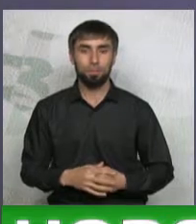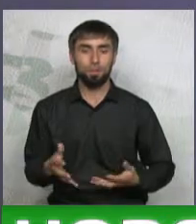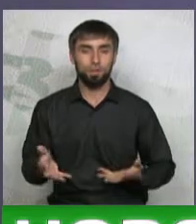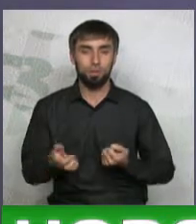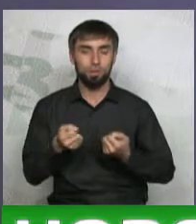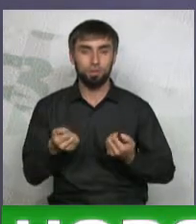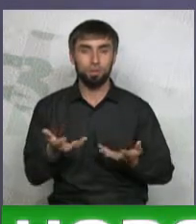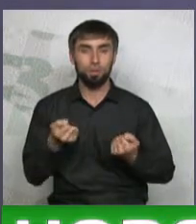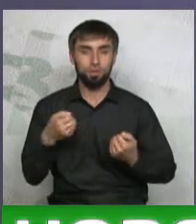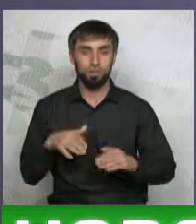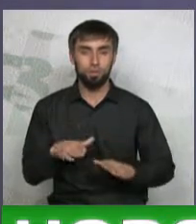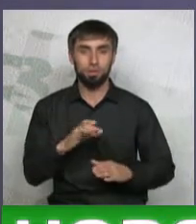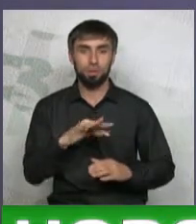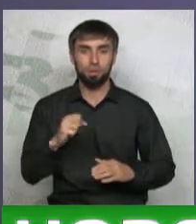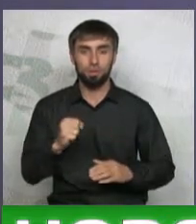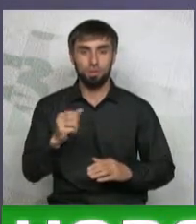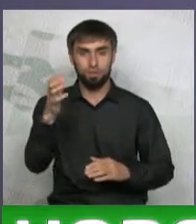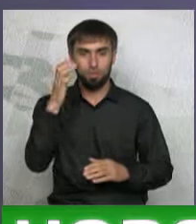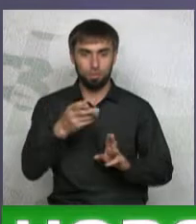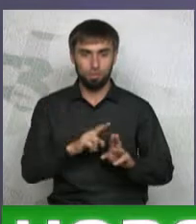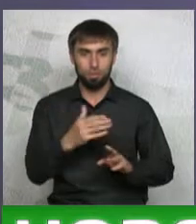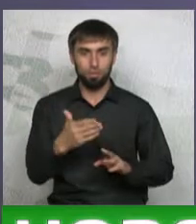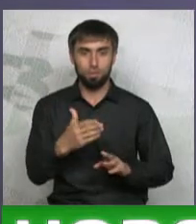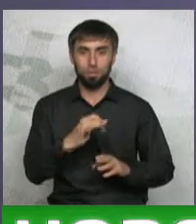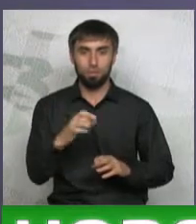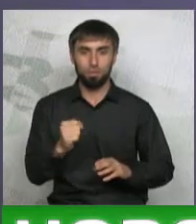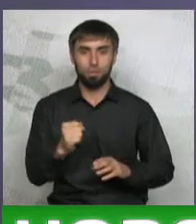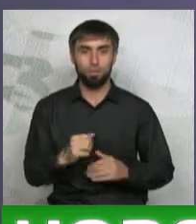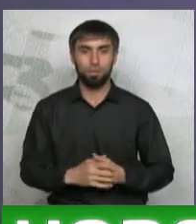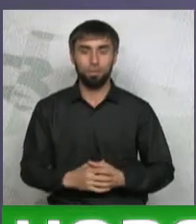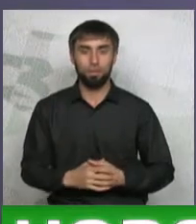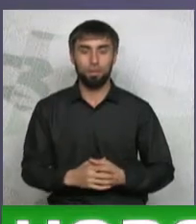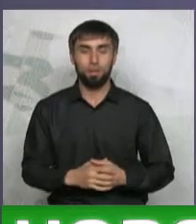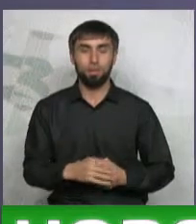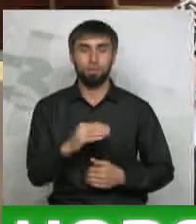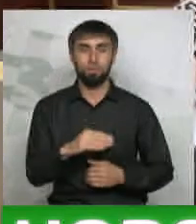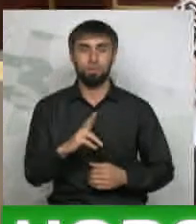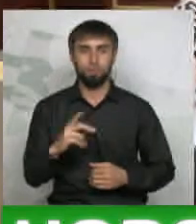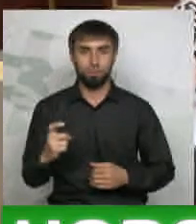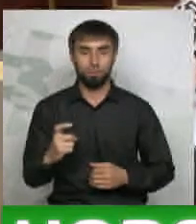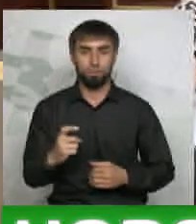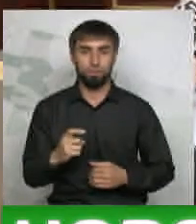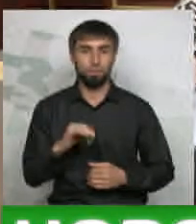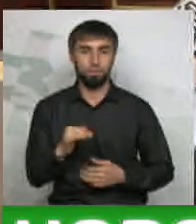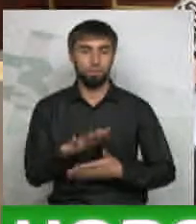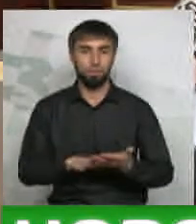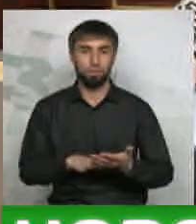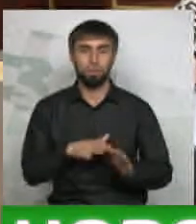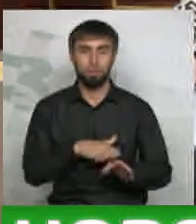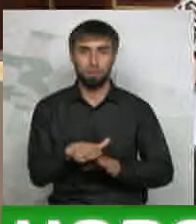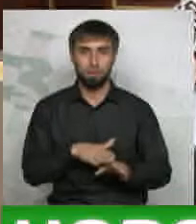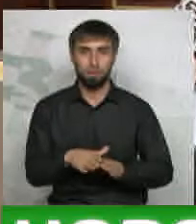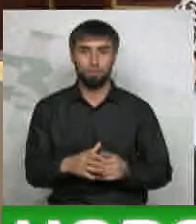Принято решение о поддержке системообразующих предприятий в сфере строительства и жилищно-коммунального хозяйства. Продолжается